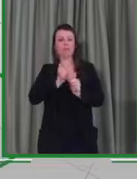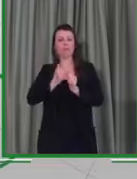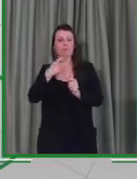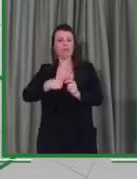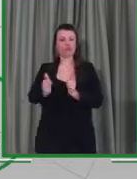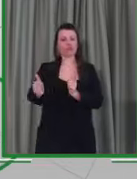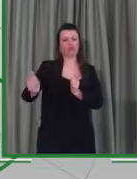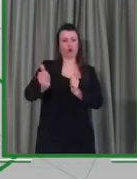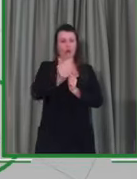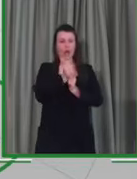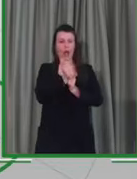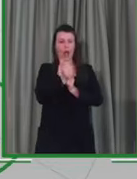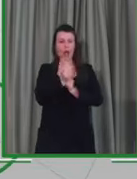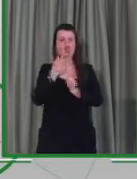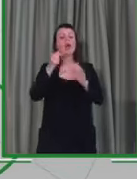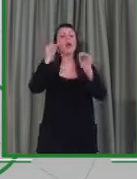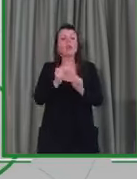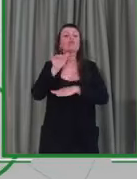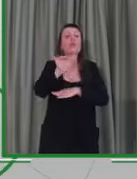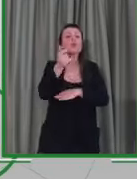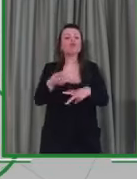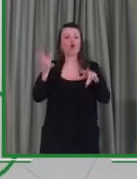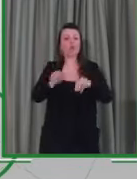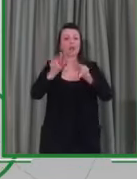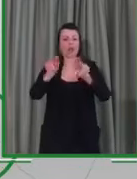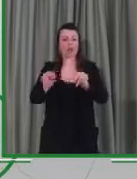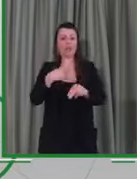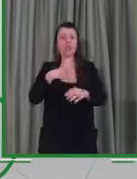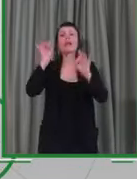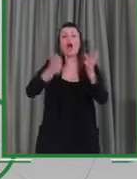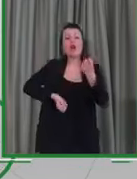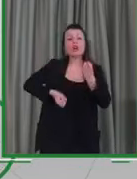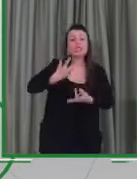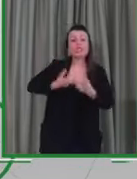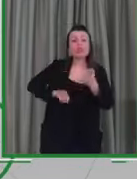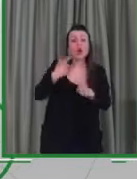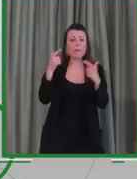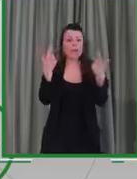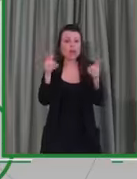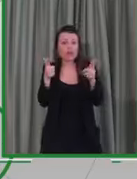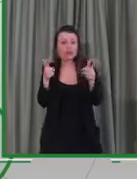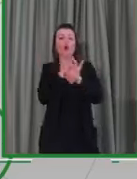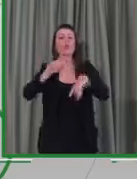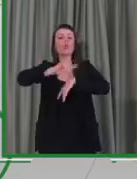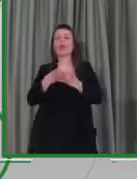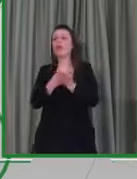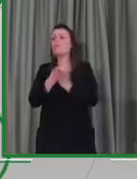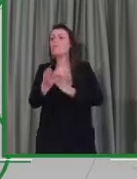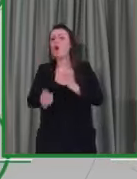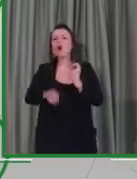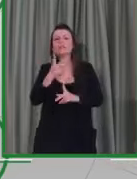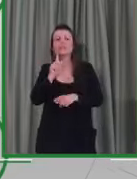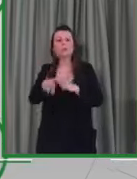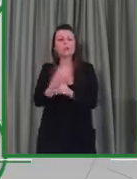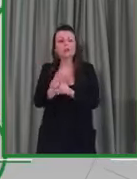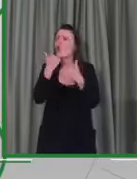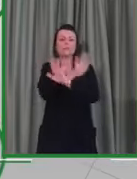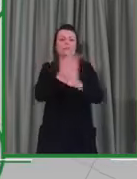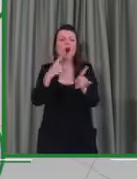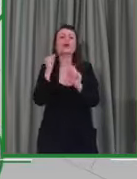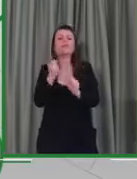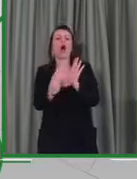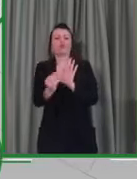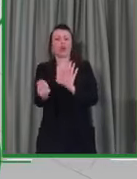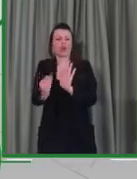mila applicazioni scaricate dobbiamo arrivare a un milione guardate facciamolo per la